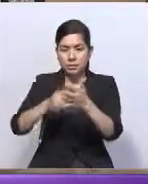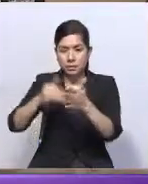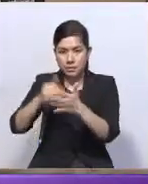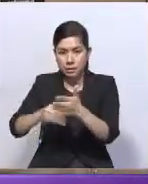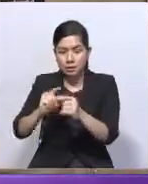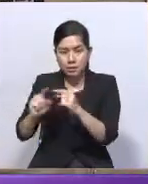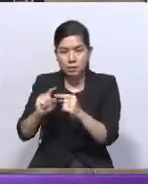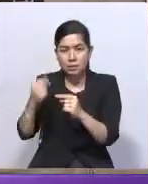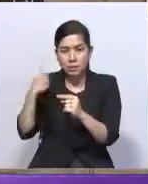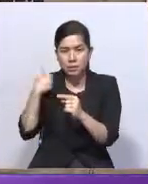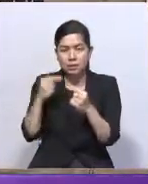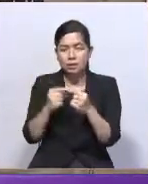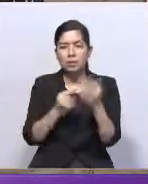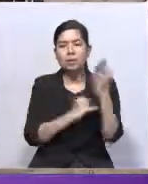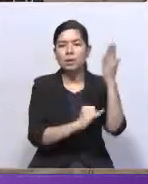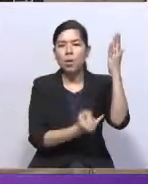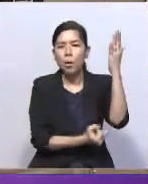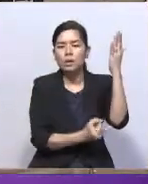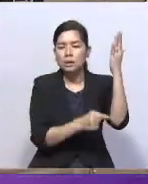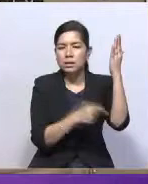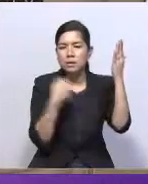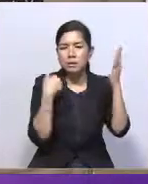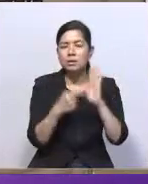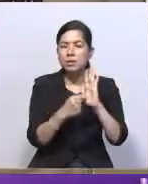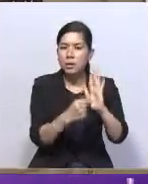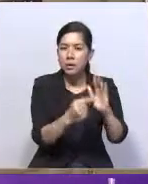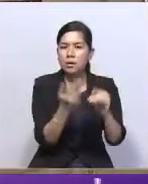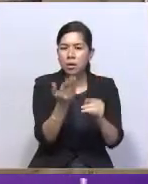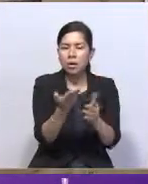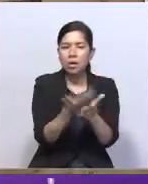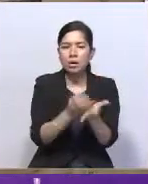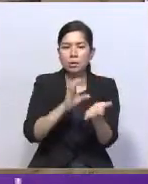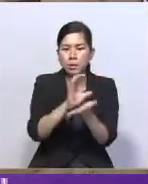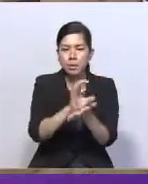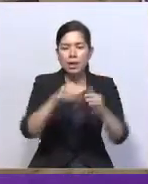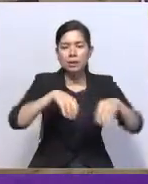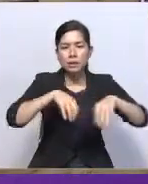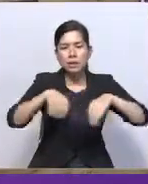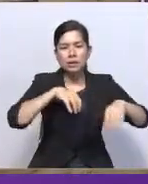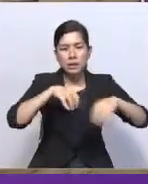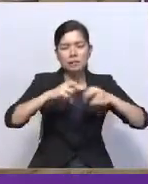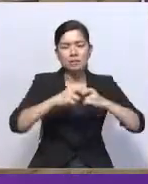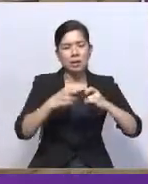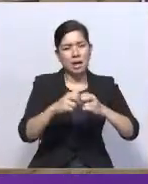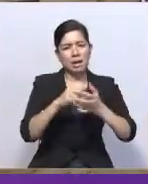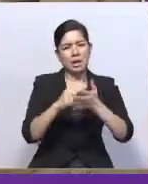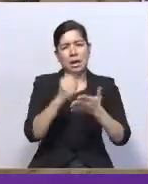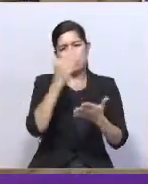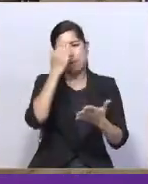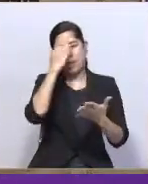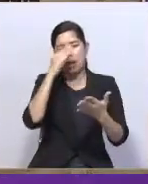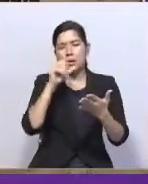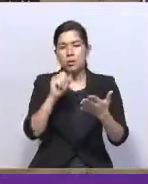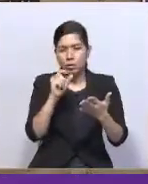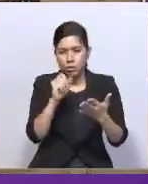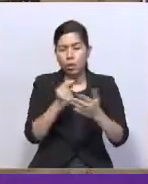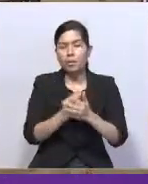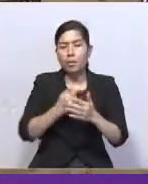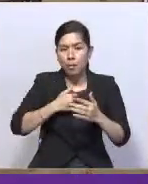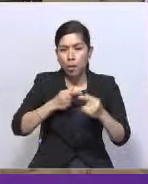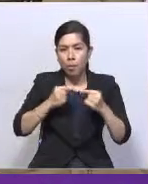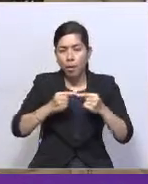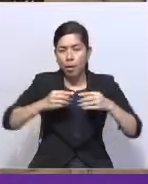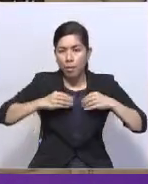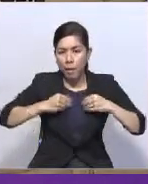ที่ทางจังหวัดได้เสนอเพื่อจะขอรับการจัดสรรงบประมาณในการแก้ปัญหาเฉพาะหน้านะครับซึ่งวันนี้ผมก็รับไว้ทั้งหมด